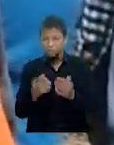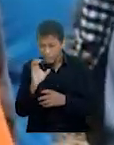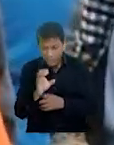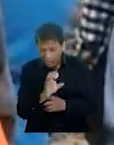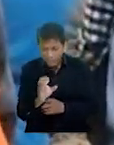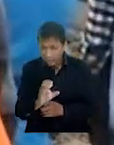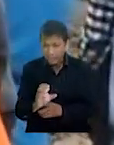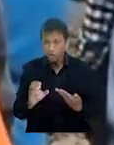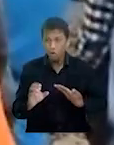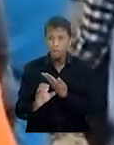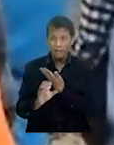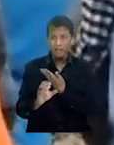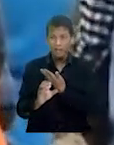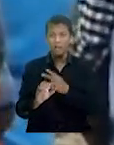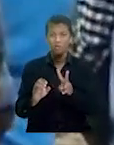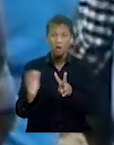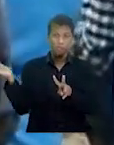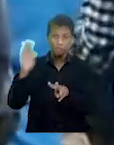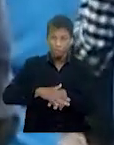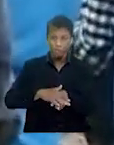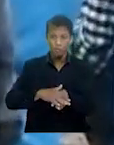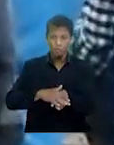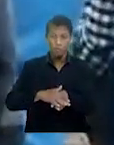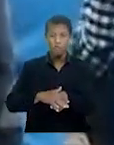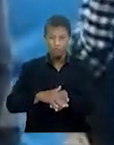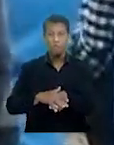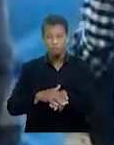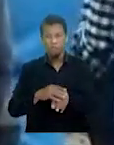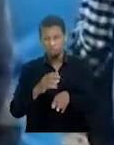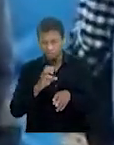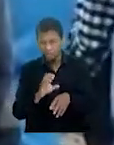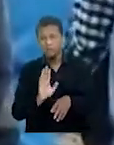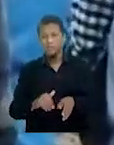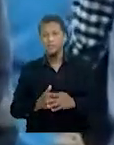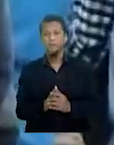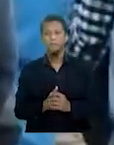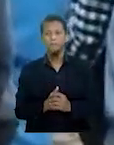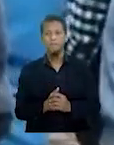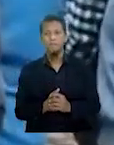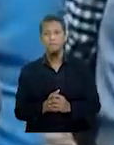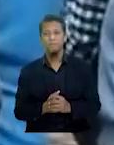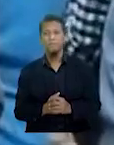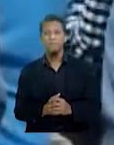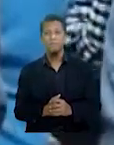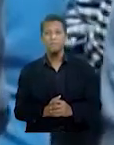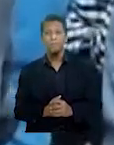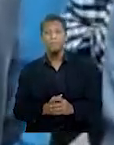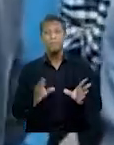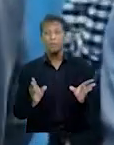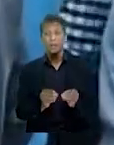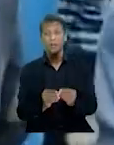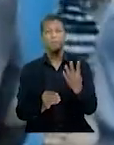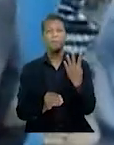masih dilakukan. Jumlah korban sampai saat sekarang ini yang diinformasikan bahwa asalnya terdapat 4 orang korban yang